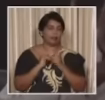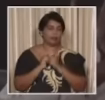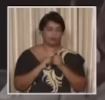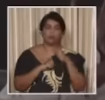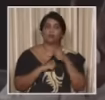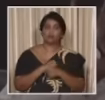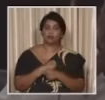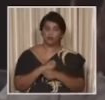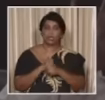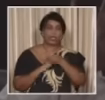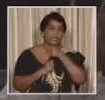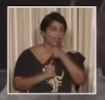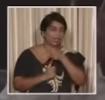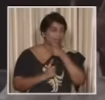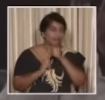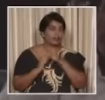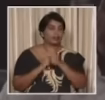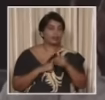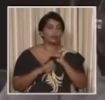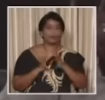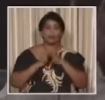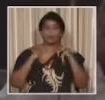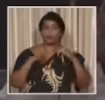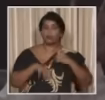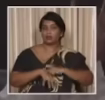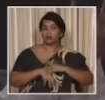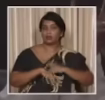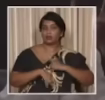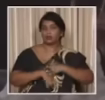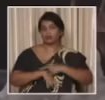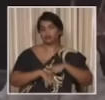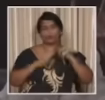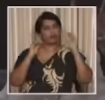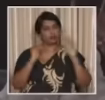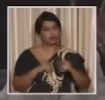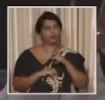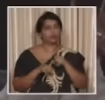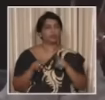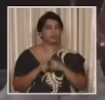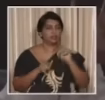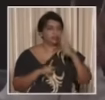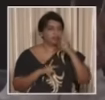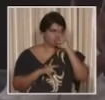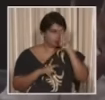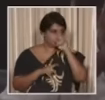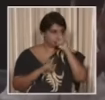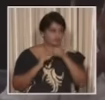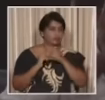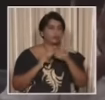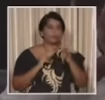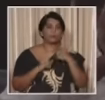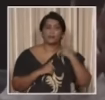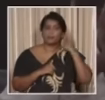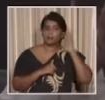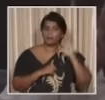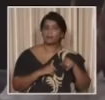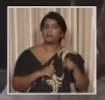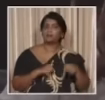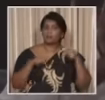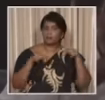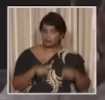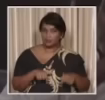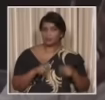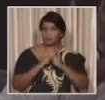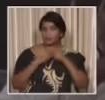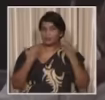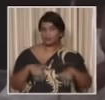ඒක තුලින් අර සම්මුඛ පරීක්ෂණ පැවැත්වීමට තිබෙන විශාල කාලයක් ගත වීම අඩු වෙනවා. ඒ නිසා ඊළඟ සති දෙක තුලදී අපි බලාපොරොත්තු වෙනවා. මොකද දැනුයි ඒක